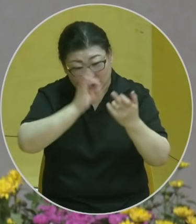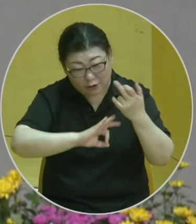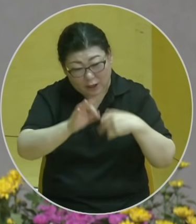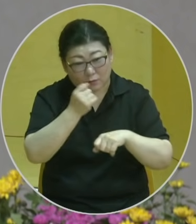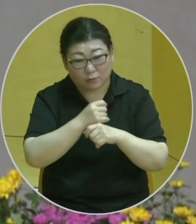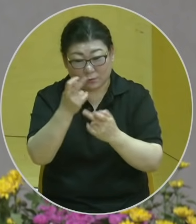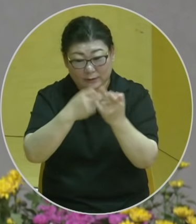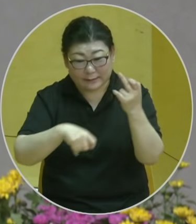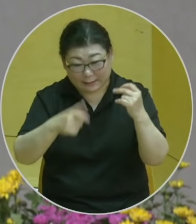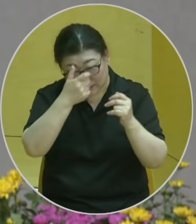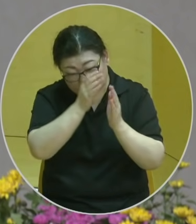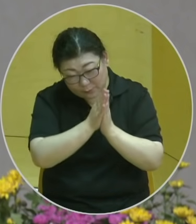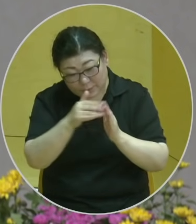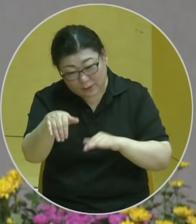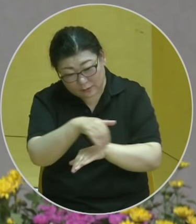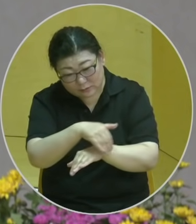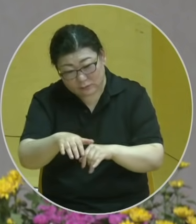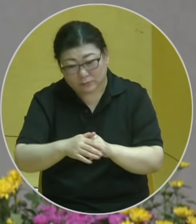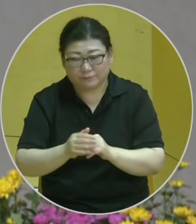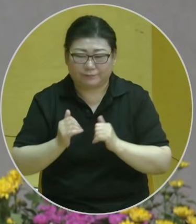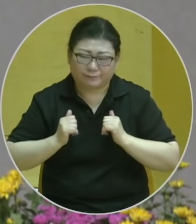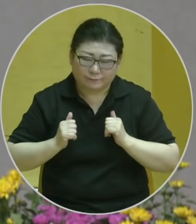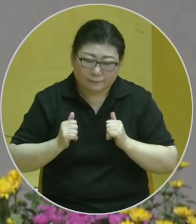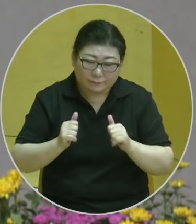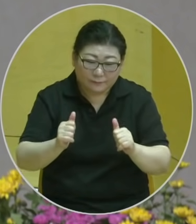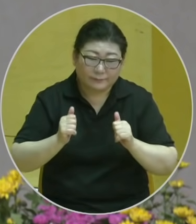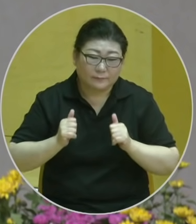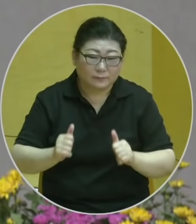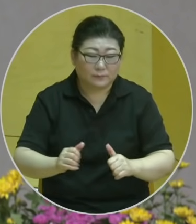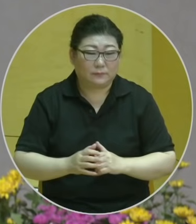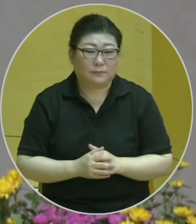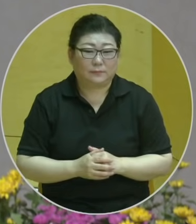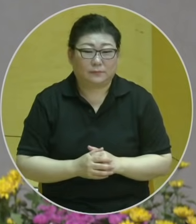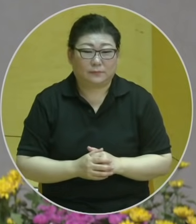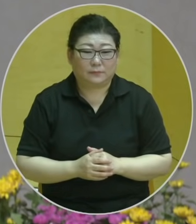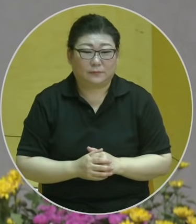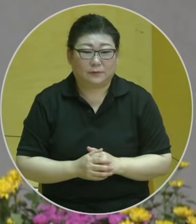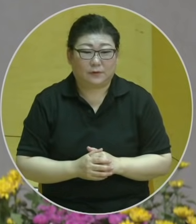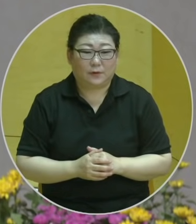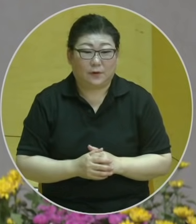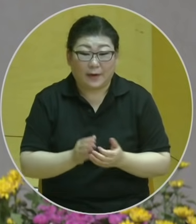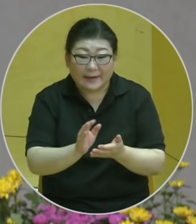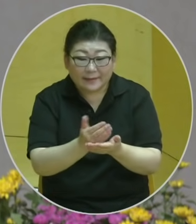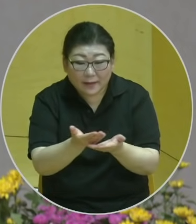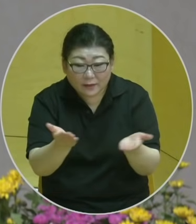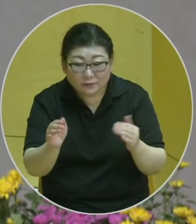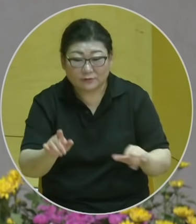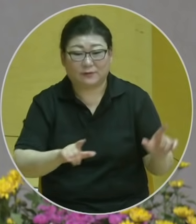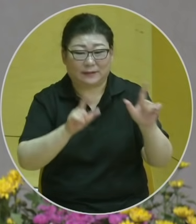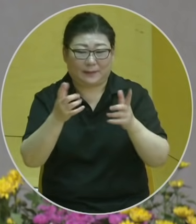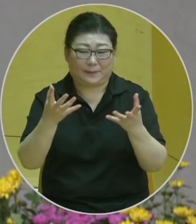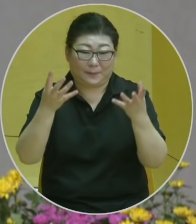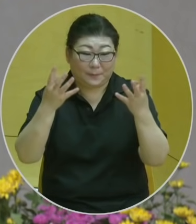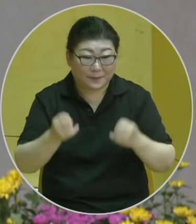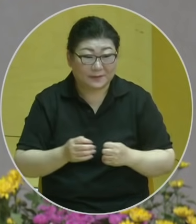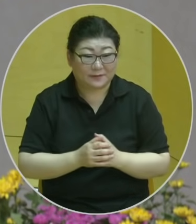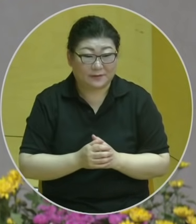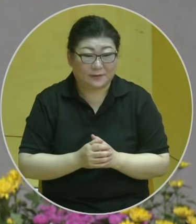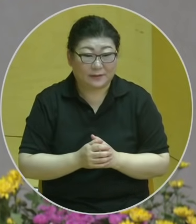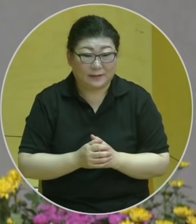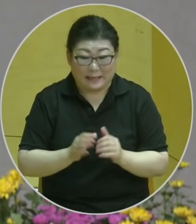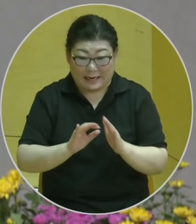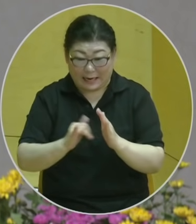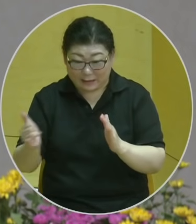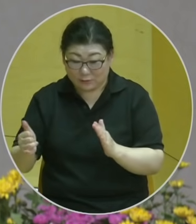산기도 다니시고 기도 열심히 하셨어요. 그리고 나누는 삶을 참 많이 사셨어요. 저희 식구끼리 밥을 먹어본